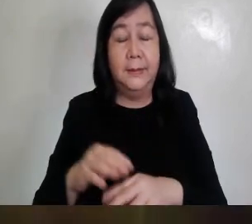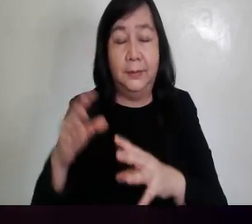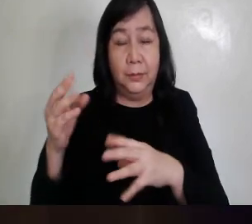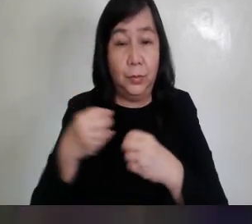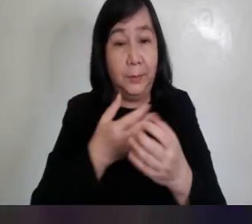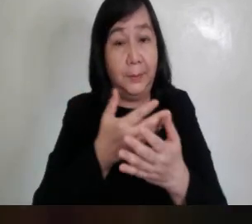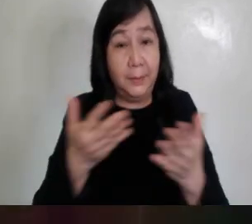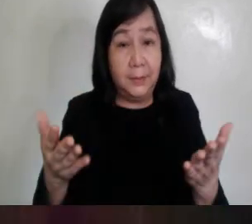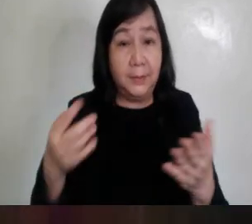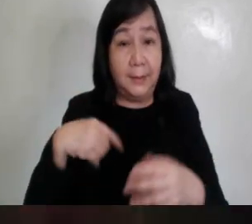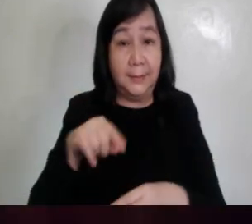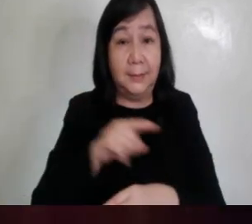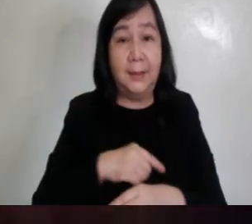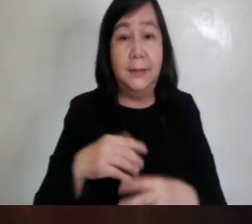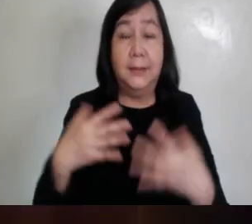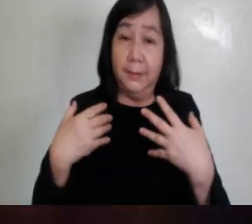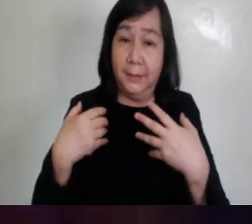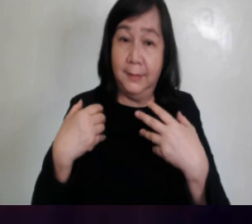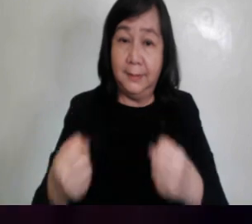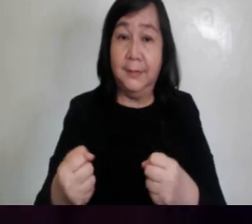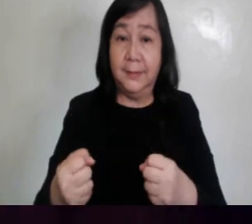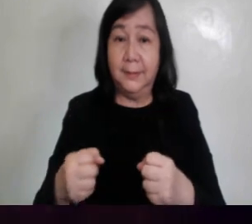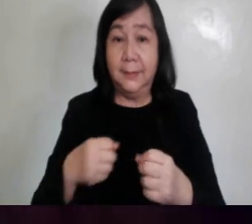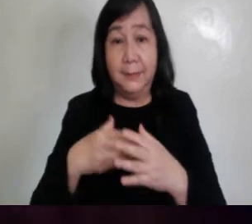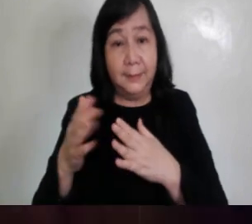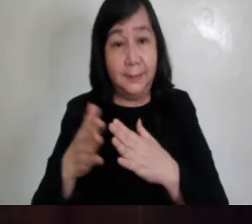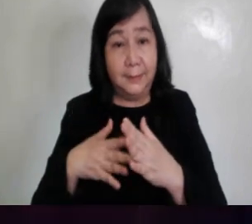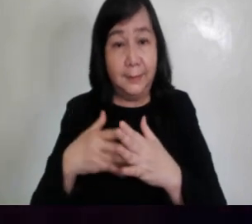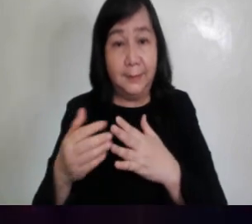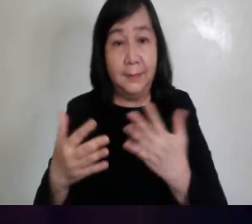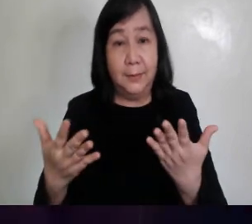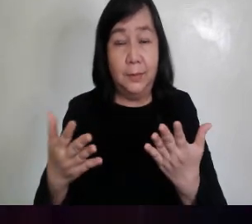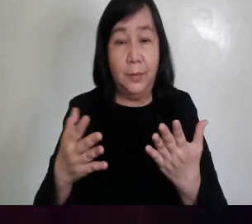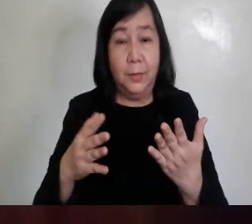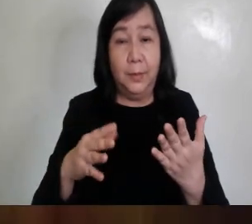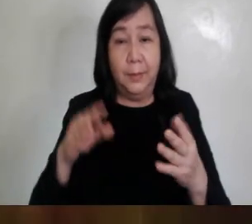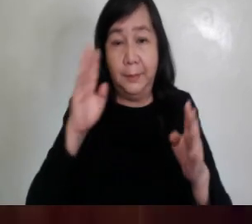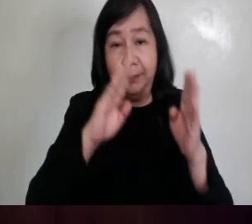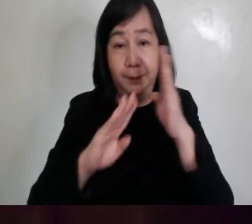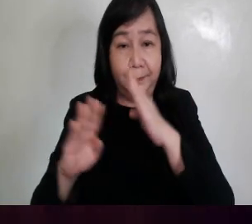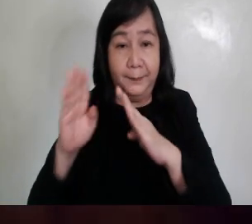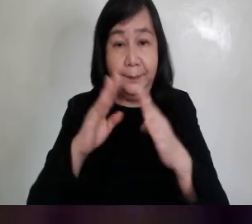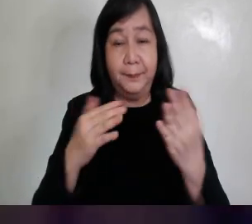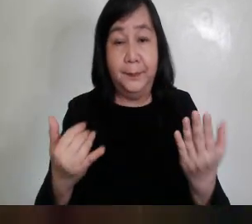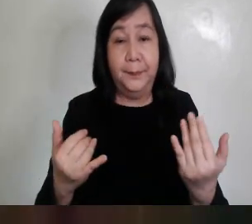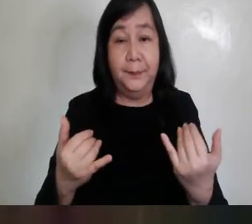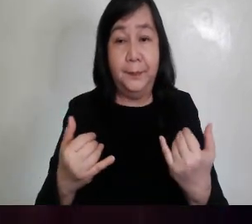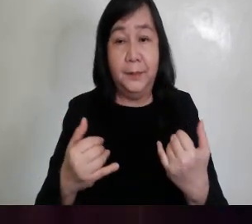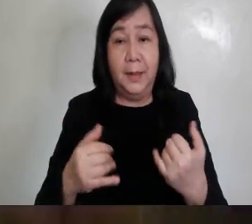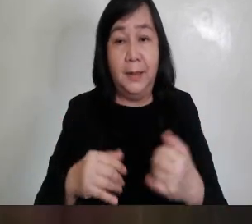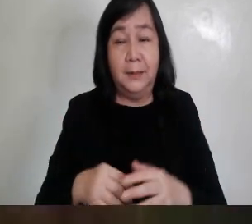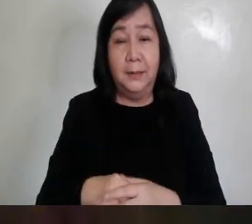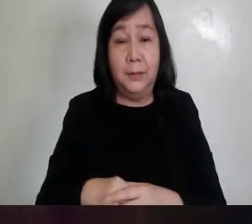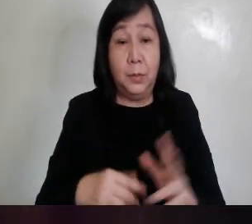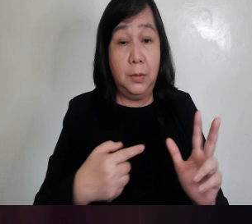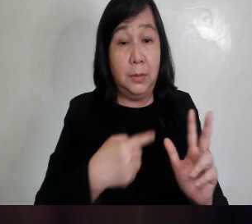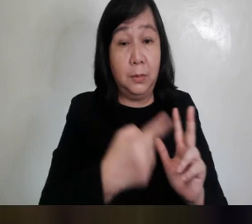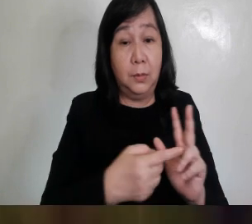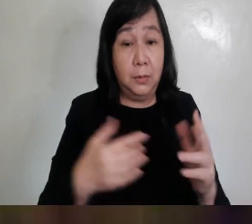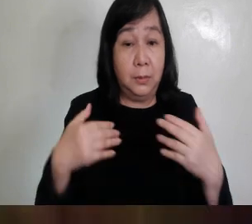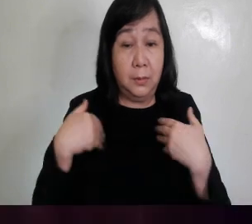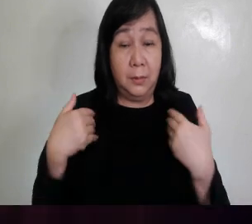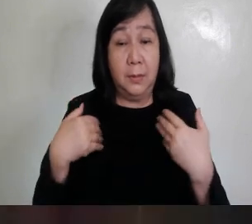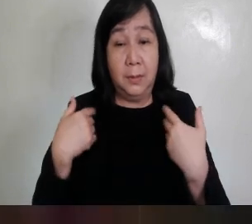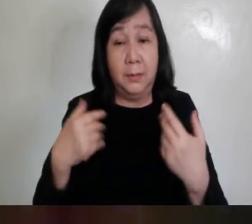ang nagbibigay sa atin ng tibay sa gitna ng pagsubok. Hindi nag-iisa ang 3 kabataang